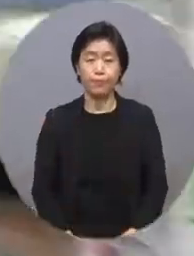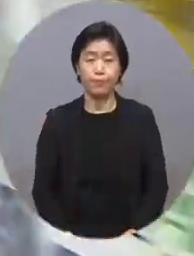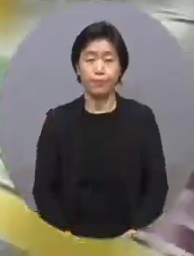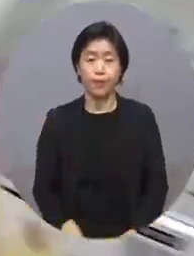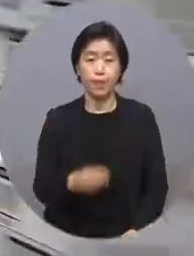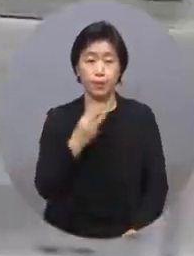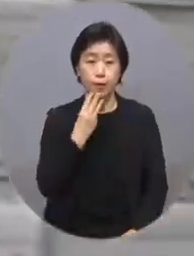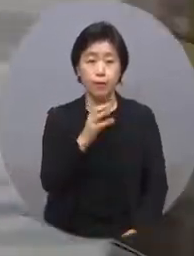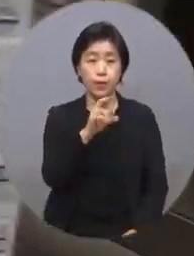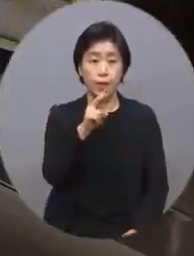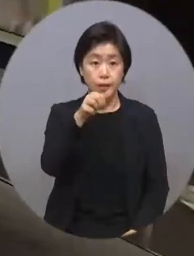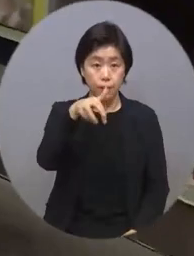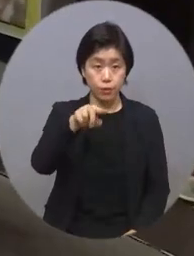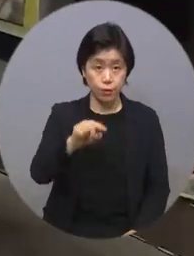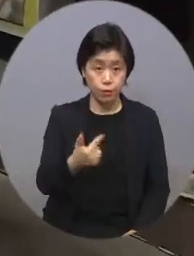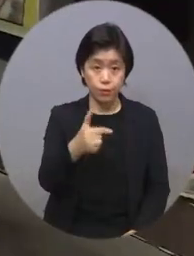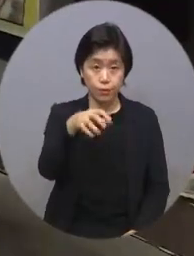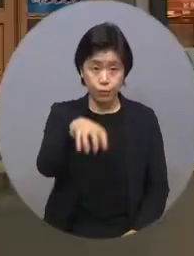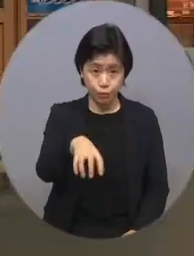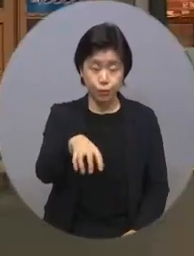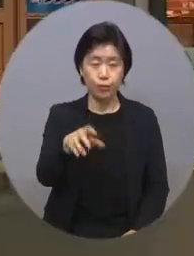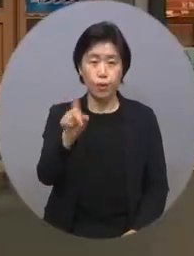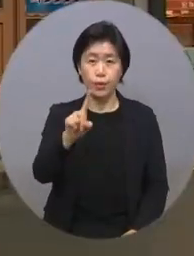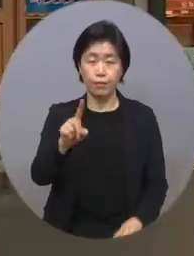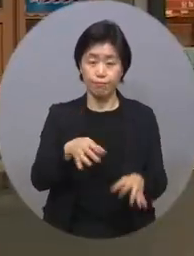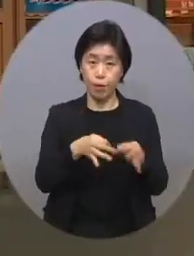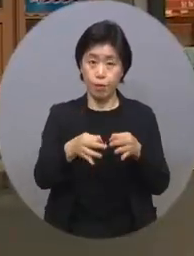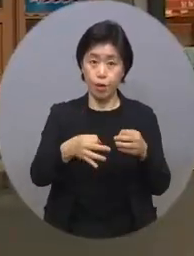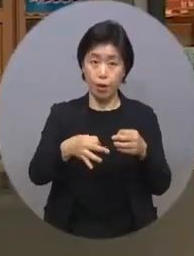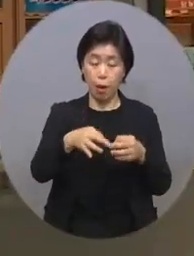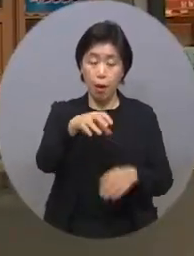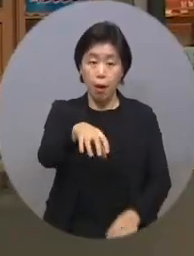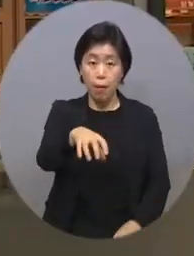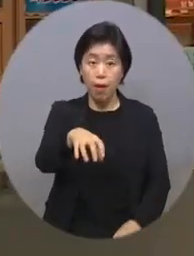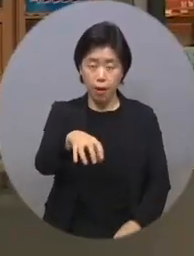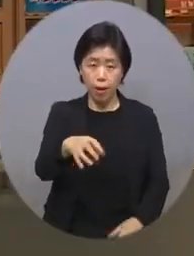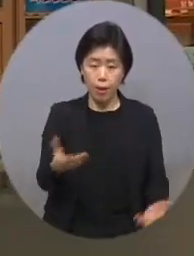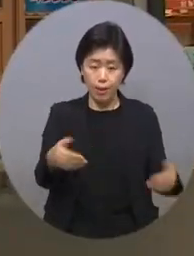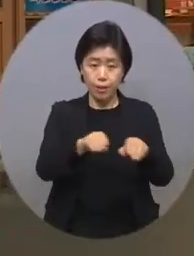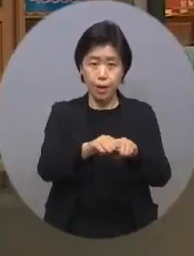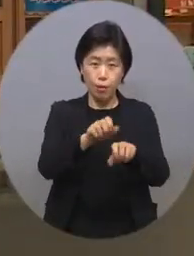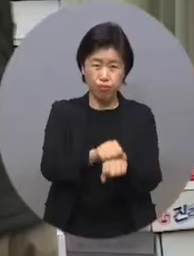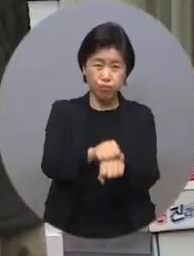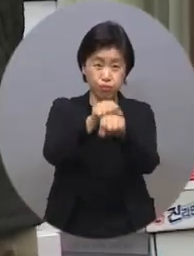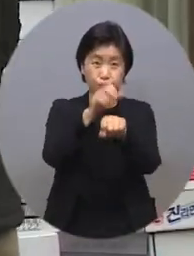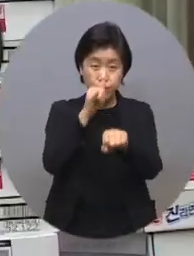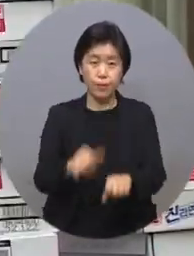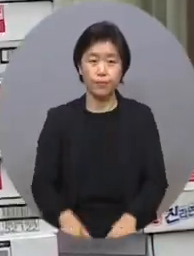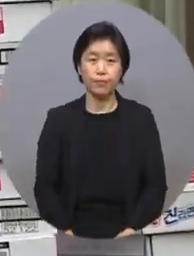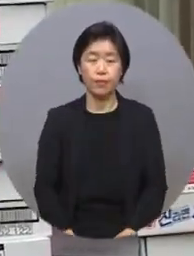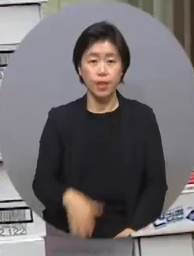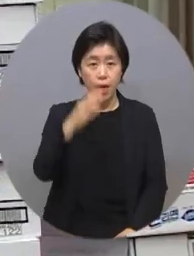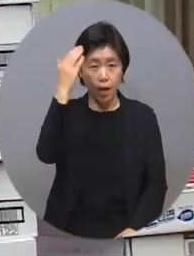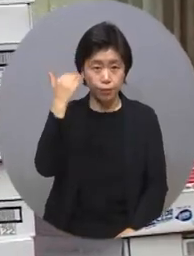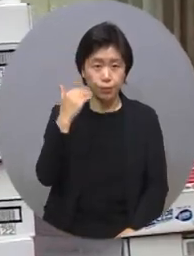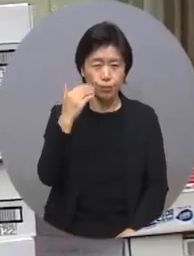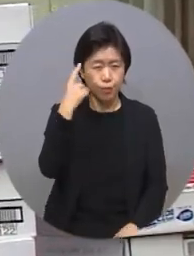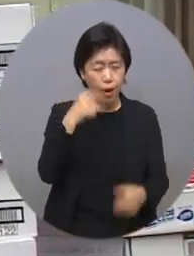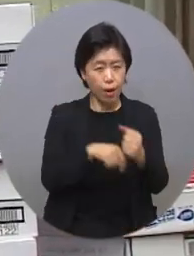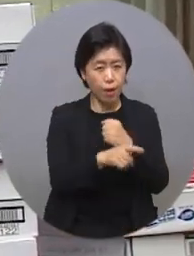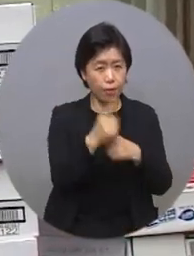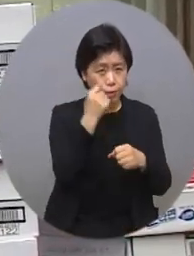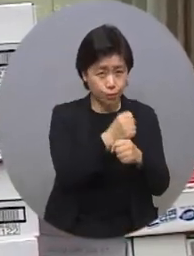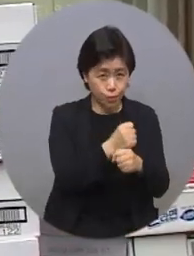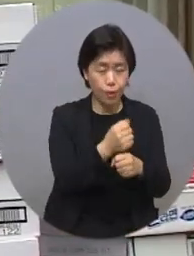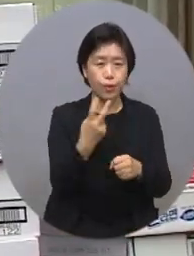서울시 양천구에 위치한 한 건강원 앞에 라는 상자가 가득합니다 한국 인강 과학 연구소와 장애인